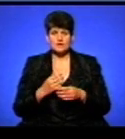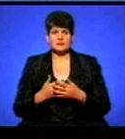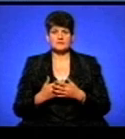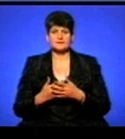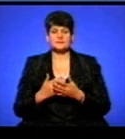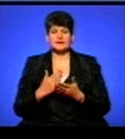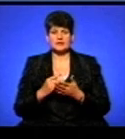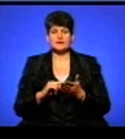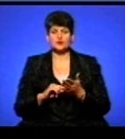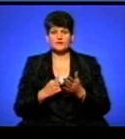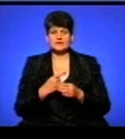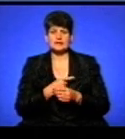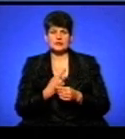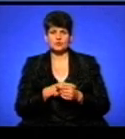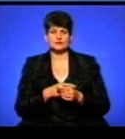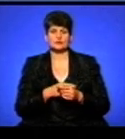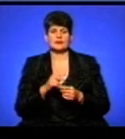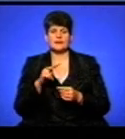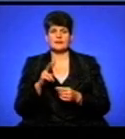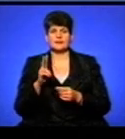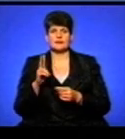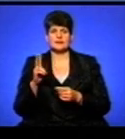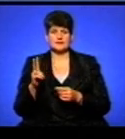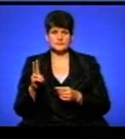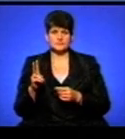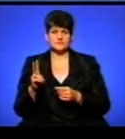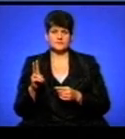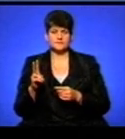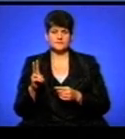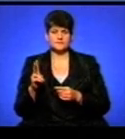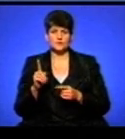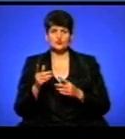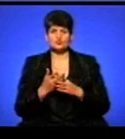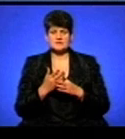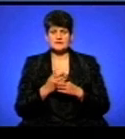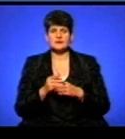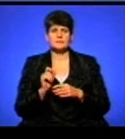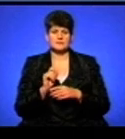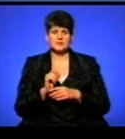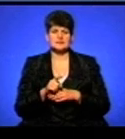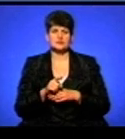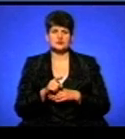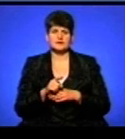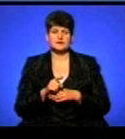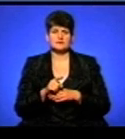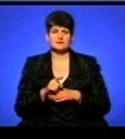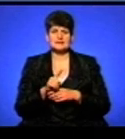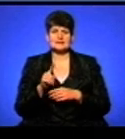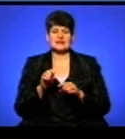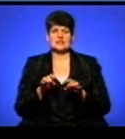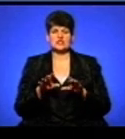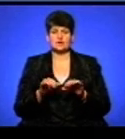є довідка лікарської консультативної комісії, то субсидія призначається за